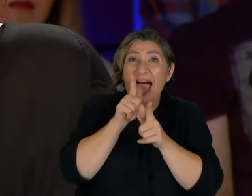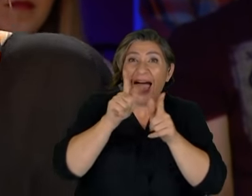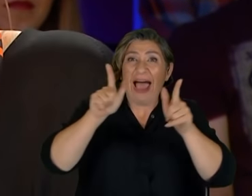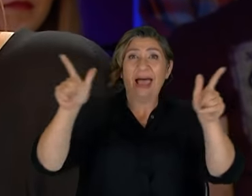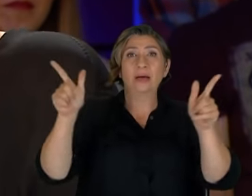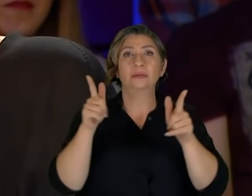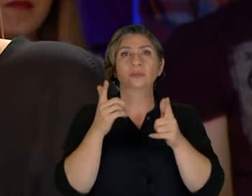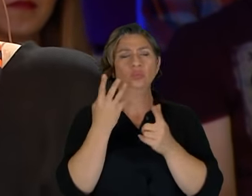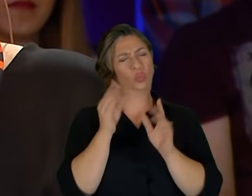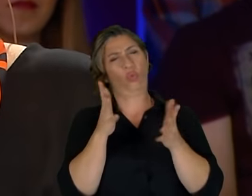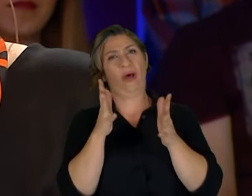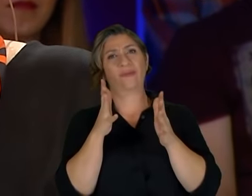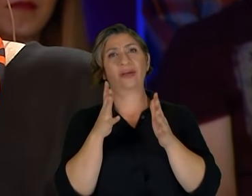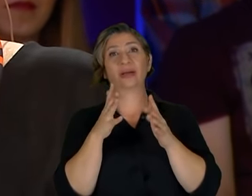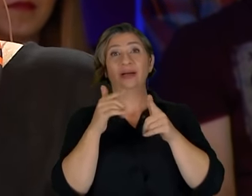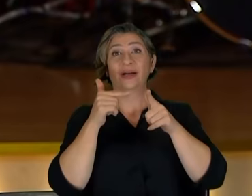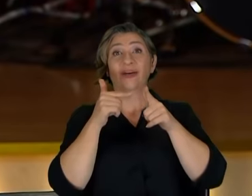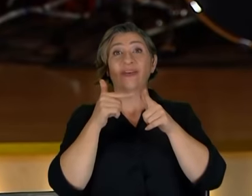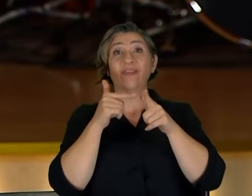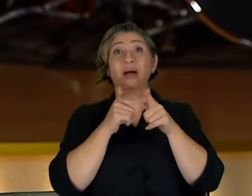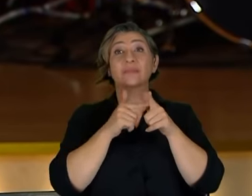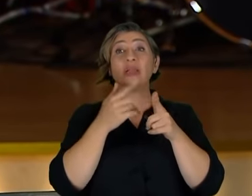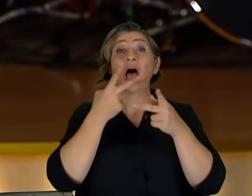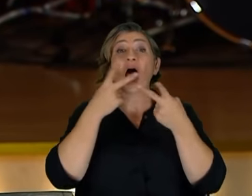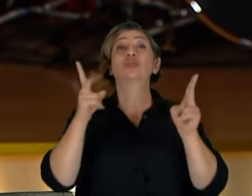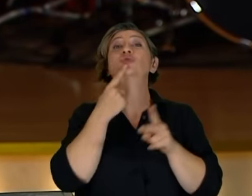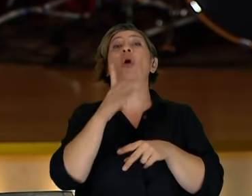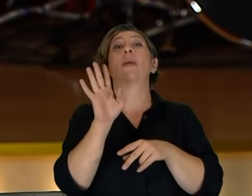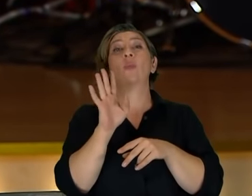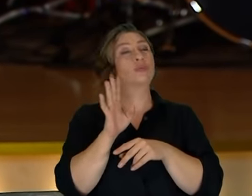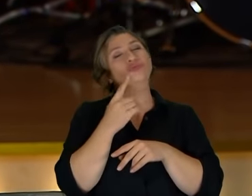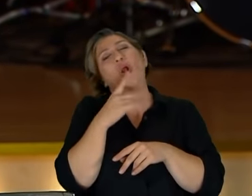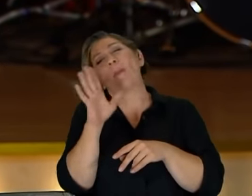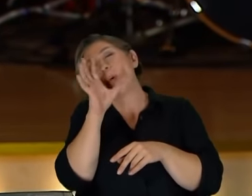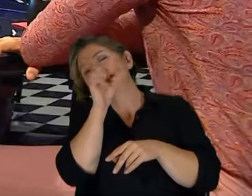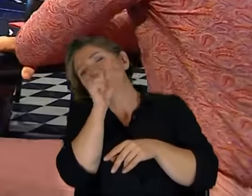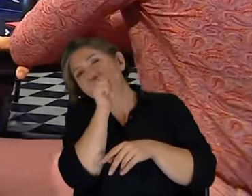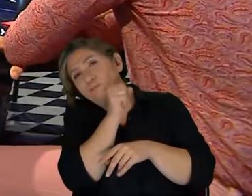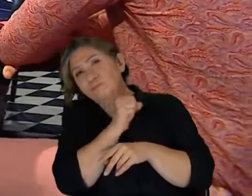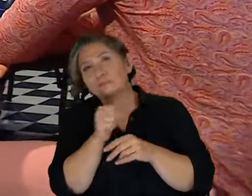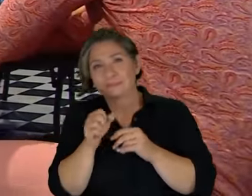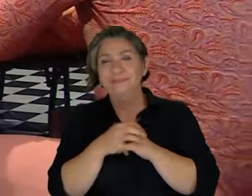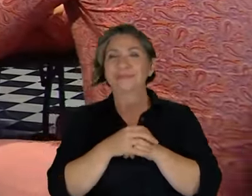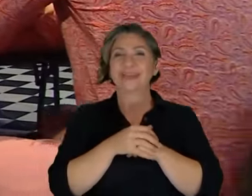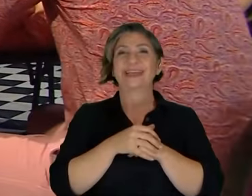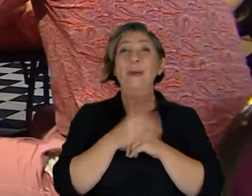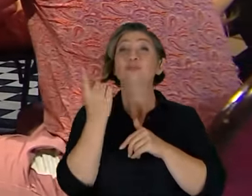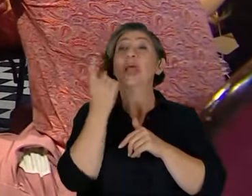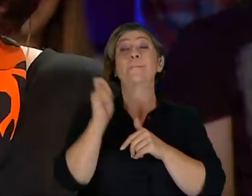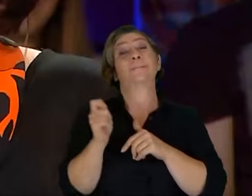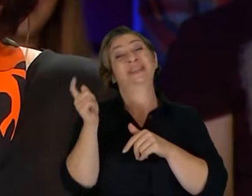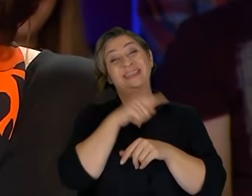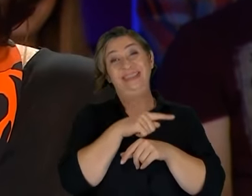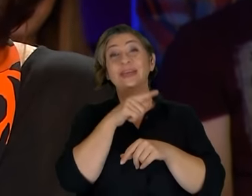başlardı bağırmaya. Çok enteresan bir şey. Fatma da itiraf etmiyor. Etmiyor tabii. Büyük ihtimalle etmiyor. Hiç falan filan bir şey yapıyor. Bir şey yapmış